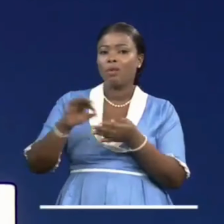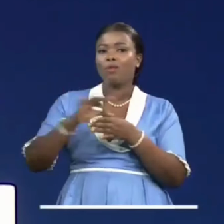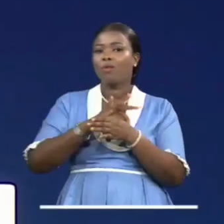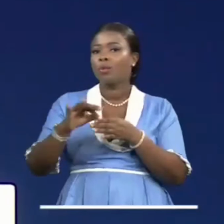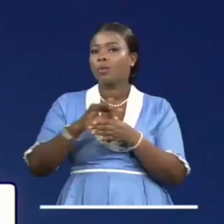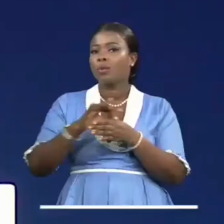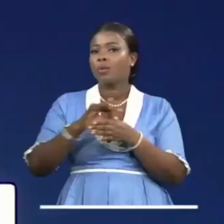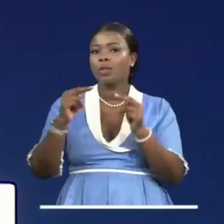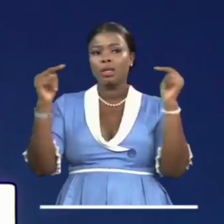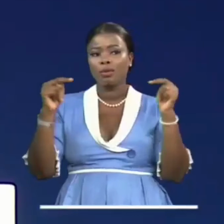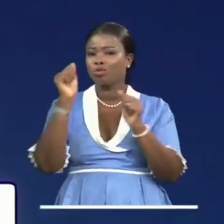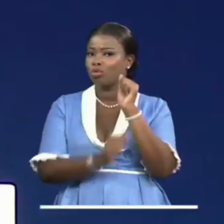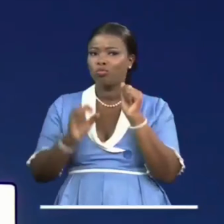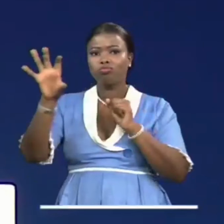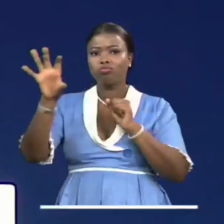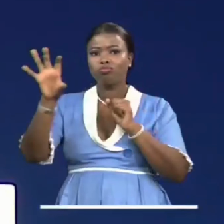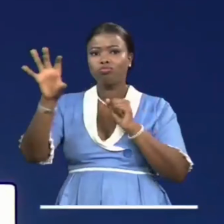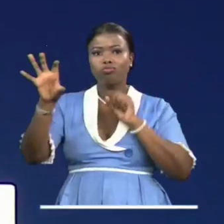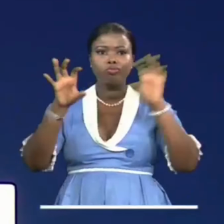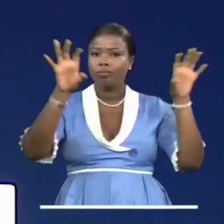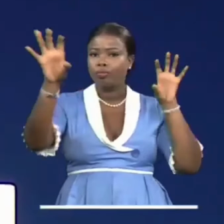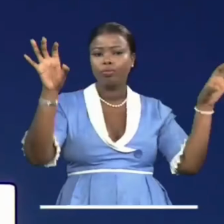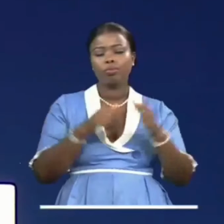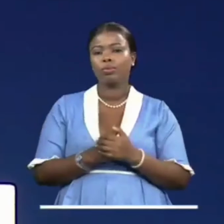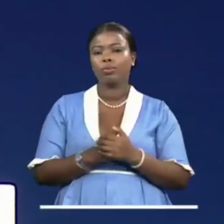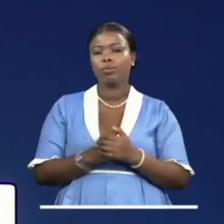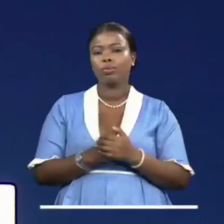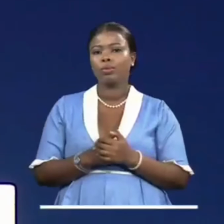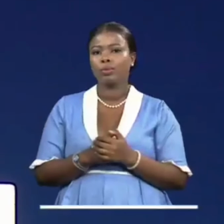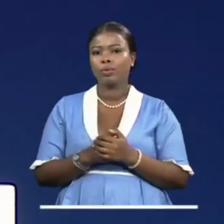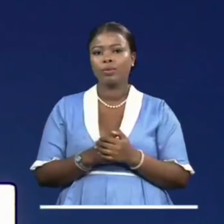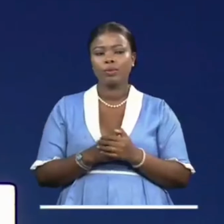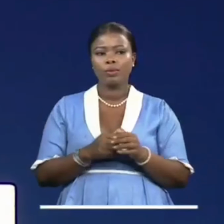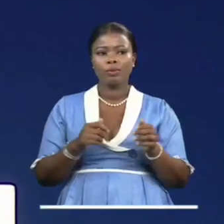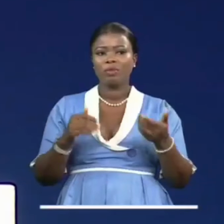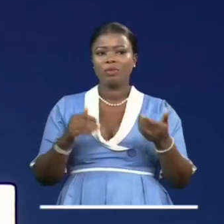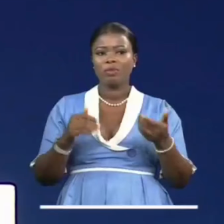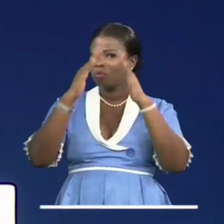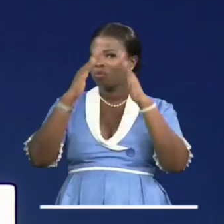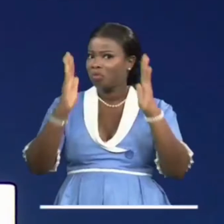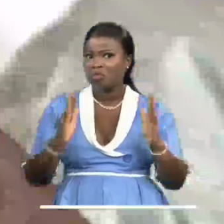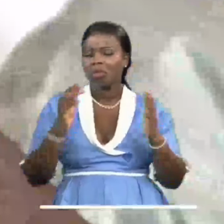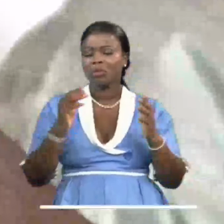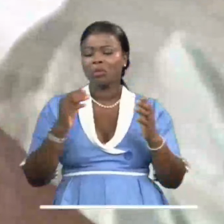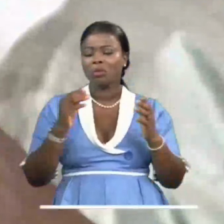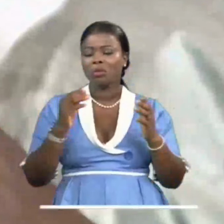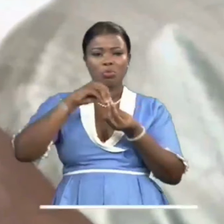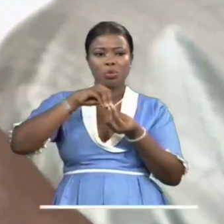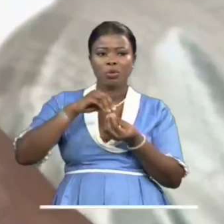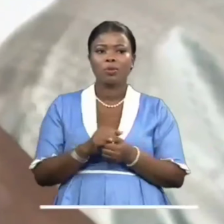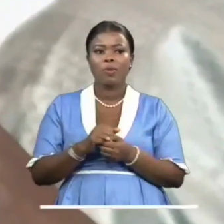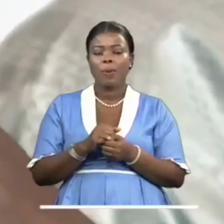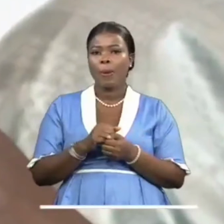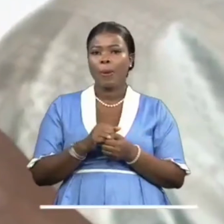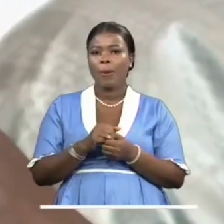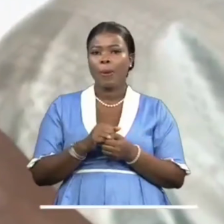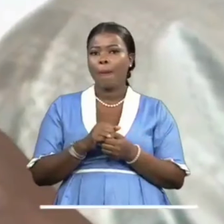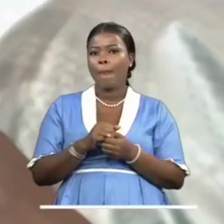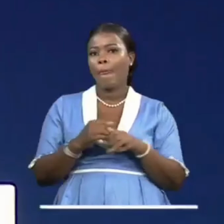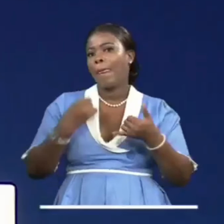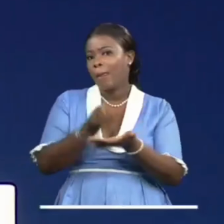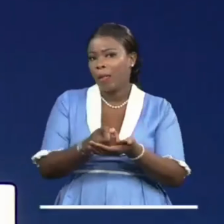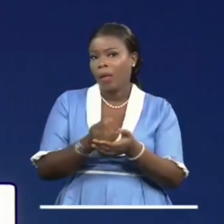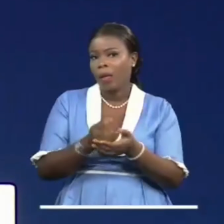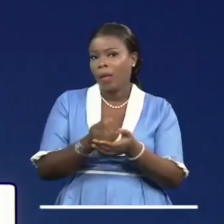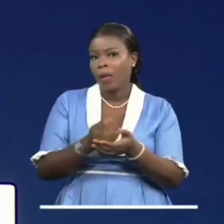chaque pôle de développement au niveau du pôles que nous avons dit l'assaainissement l'hydraulique également c'est 8 % des investissements publics notamment